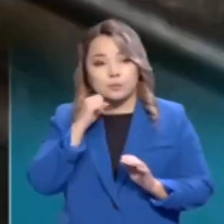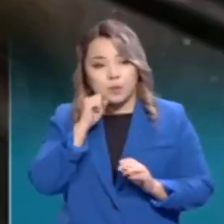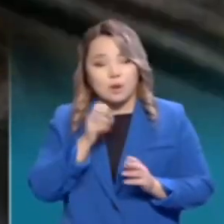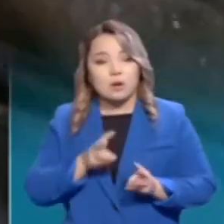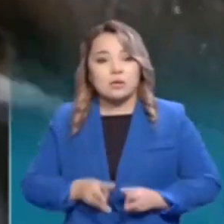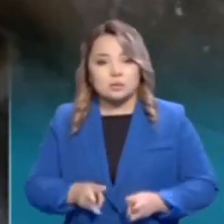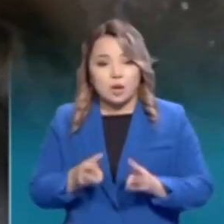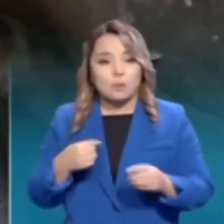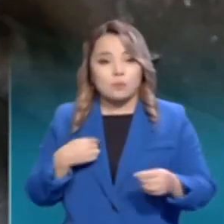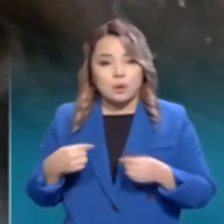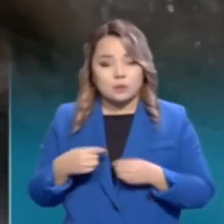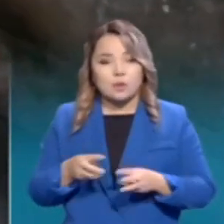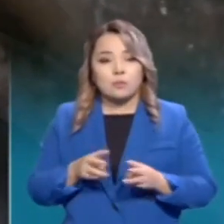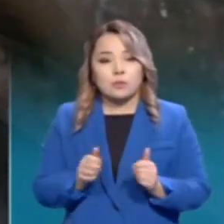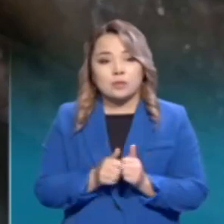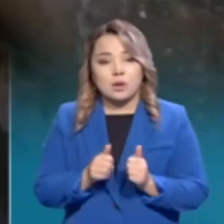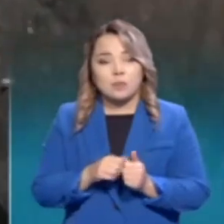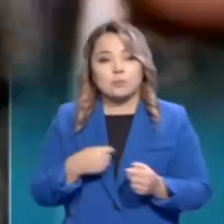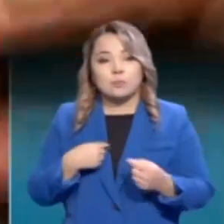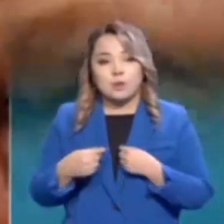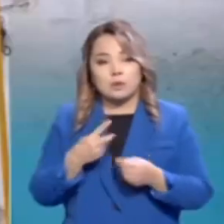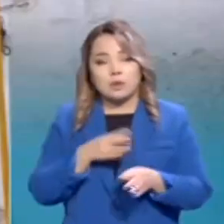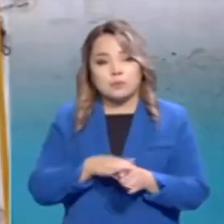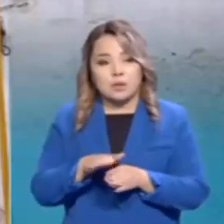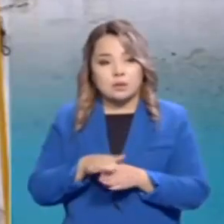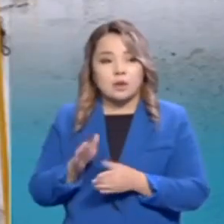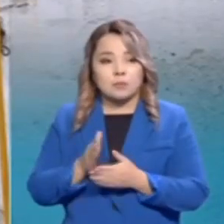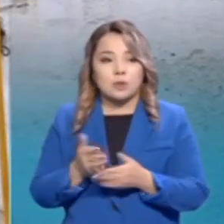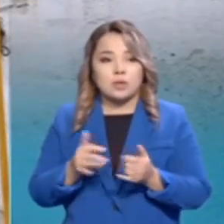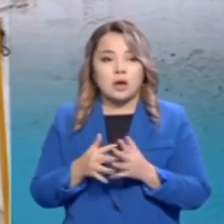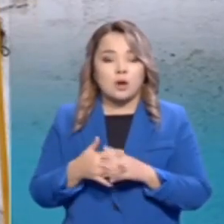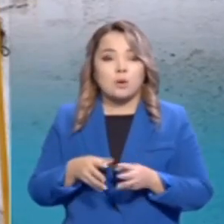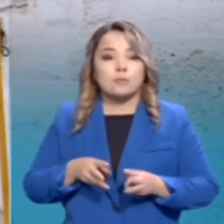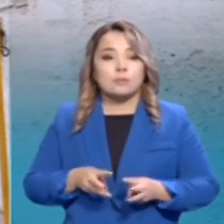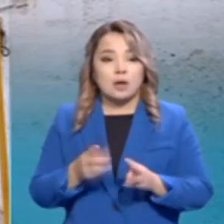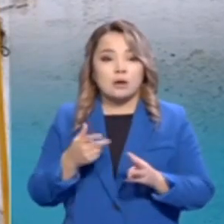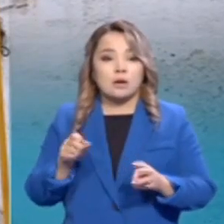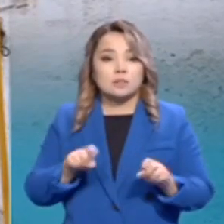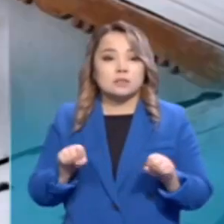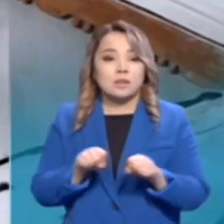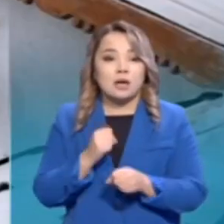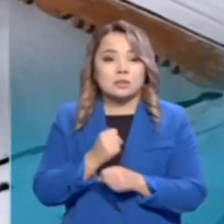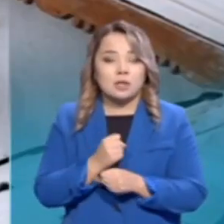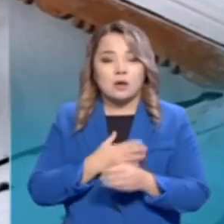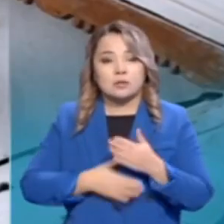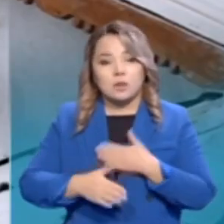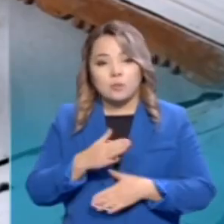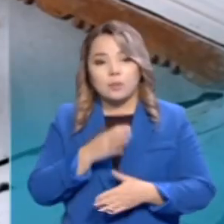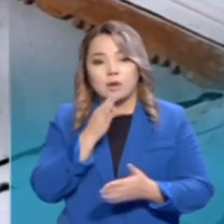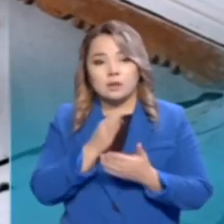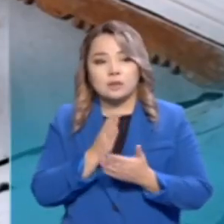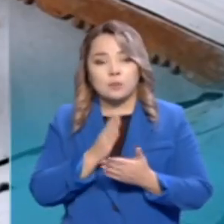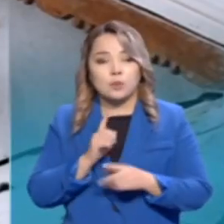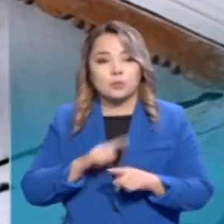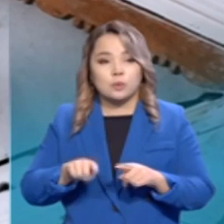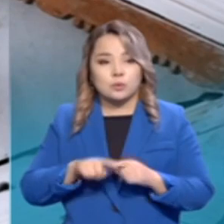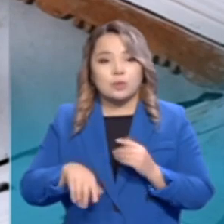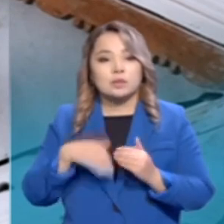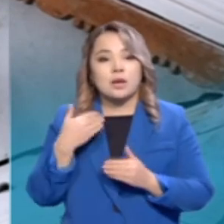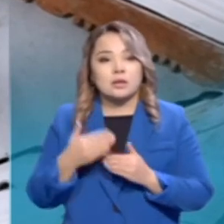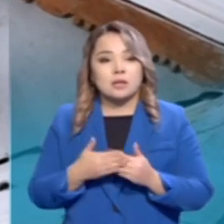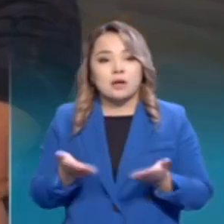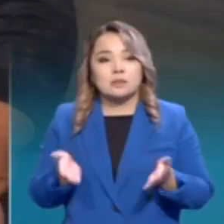от жағып, ошақ басындағы тірлікті өз атқарады. Енді ауылға көгілдір отын берілсе, бұл бейнеттен де құтылатын күн алыс емес, дейді